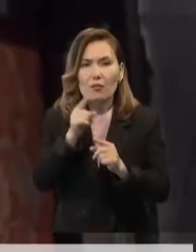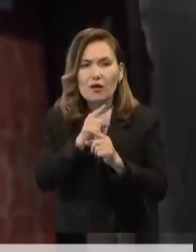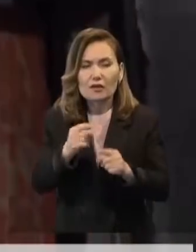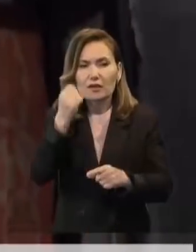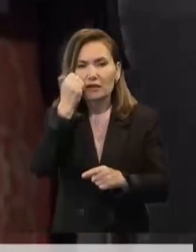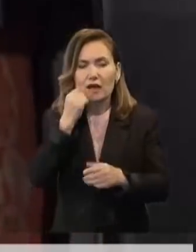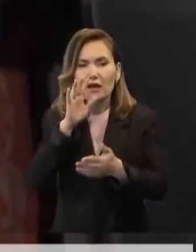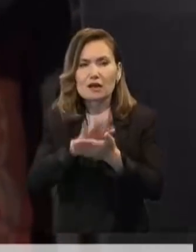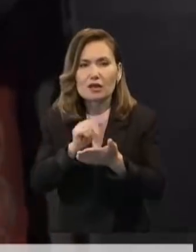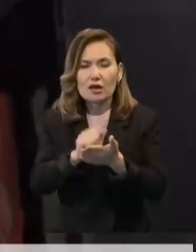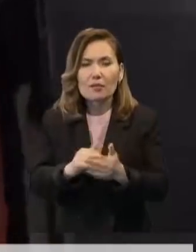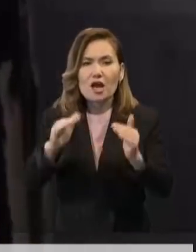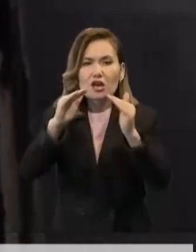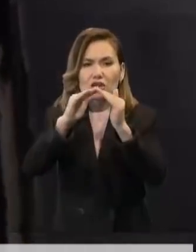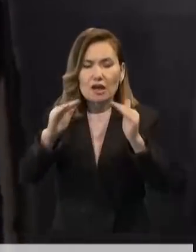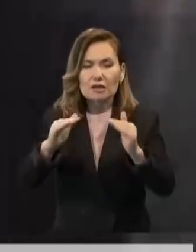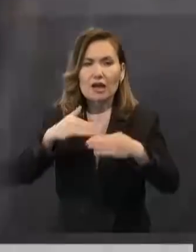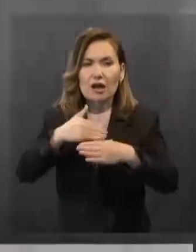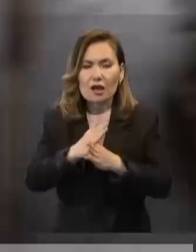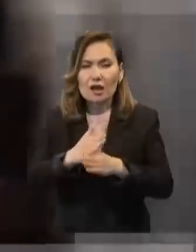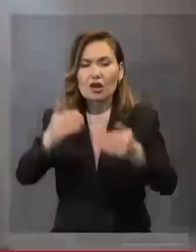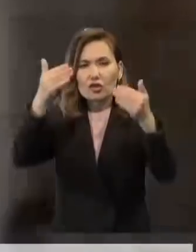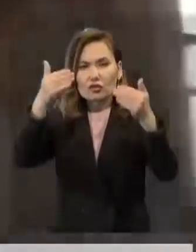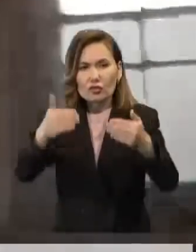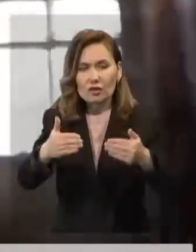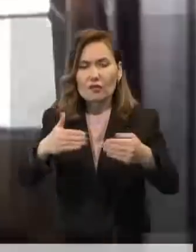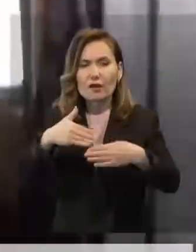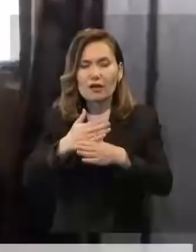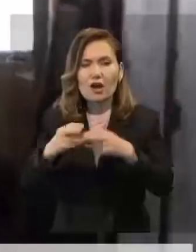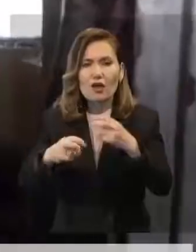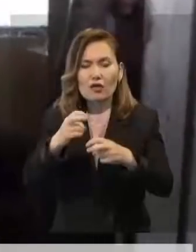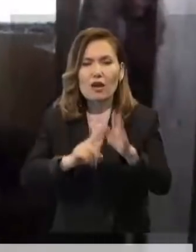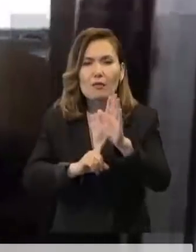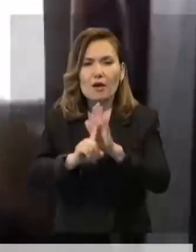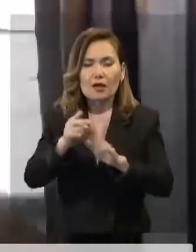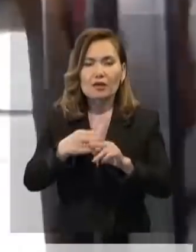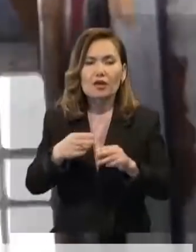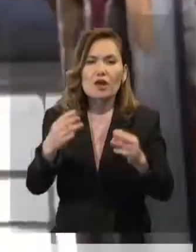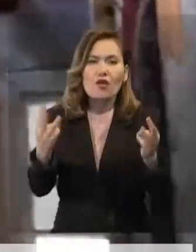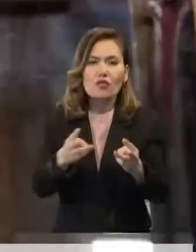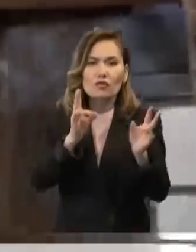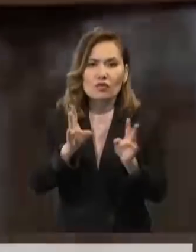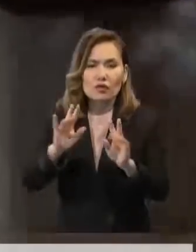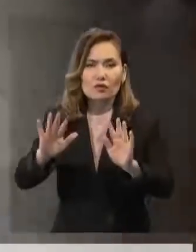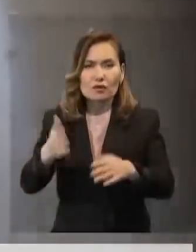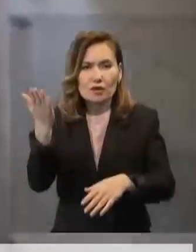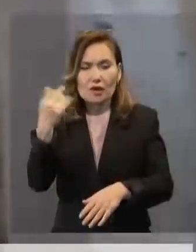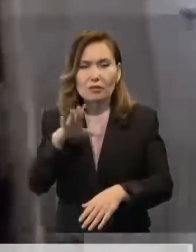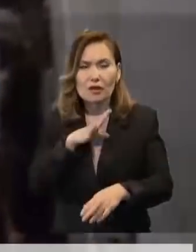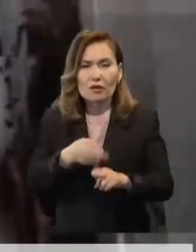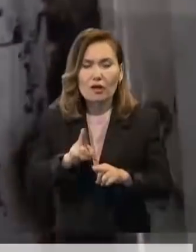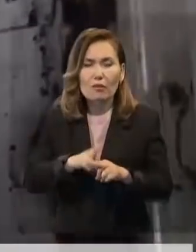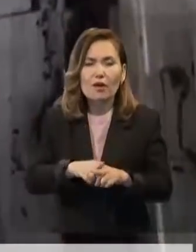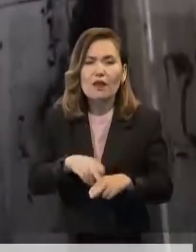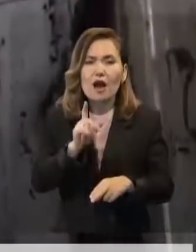әбден тозып, шатыры қирап, төбесі құлай бастаған. Бұл жерде өрт оқиғалары да жиі болады. Амалы